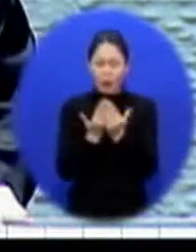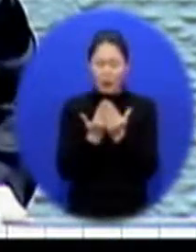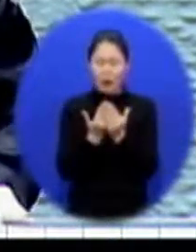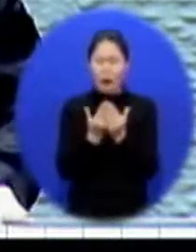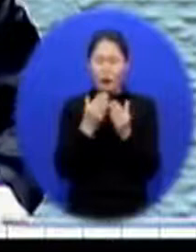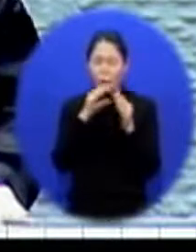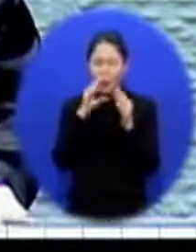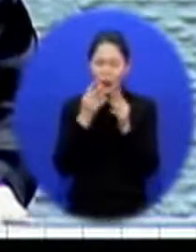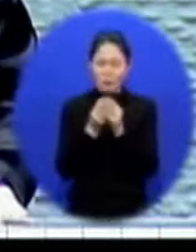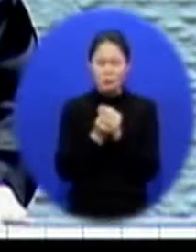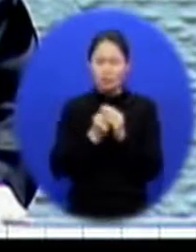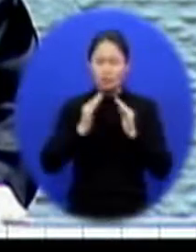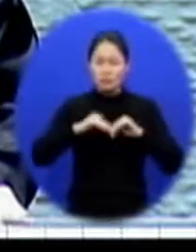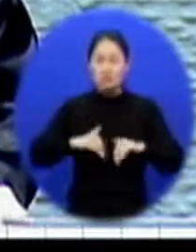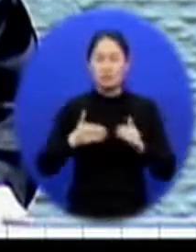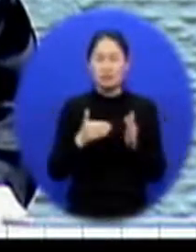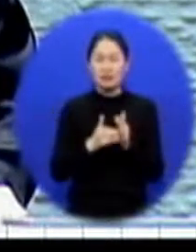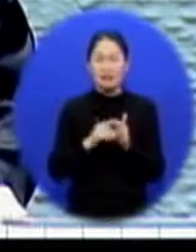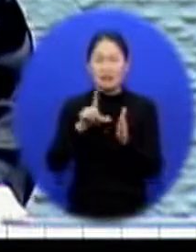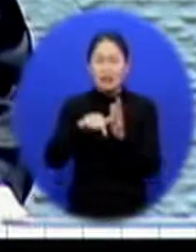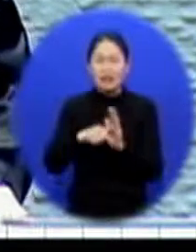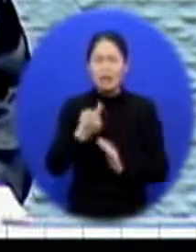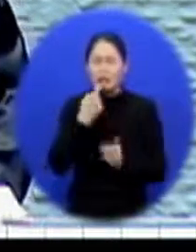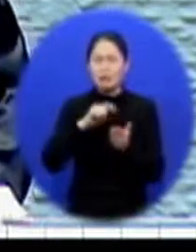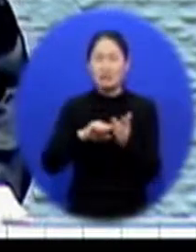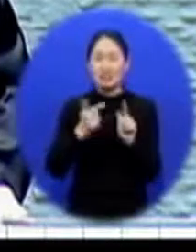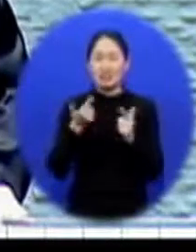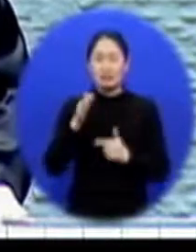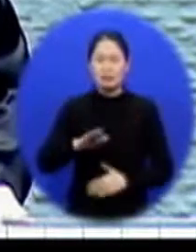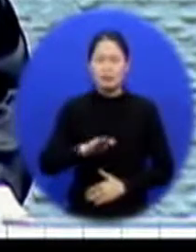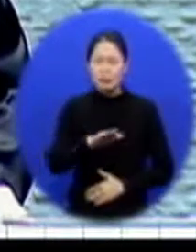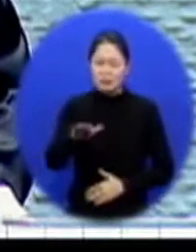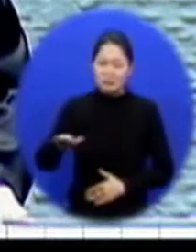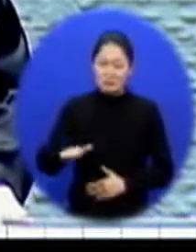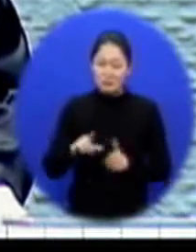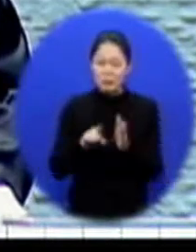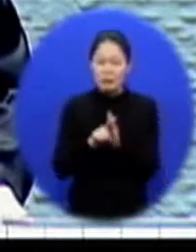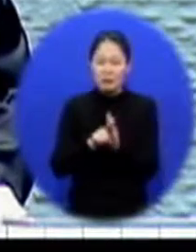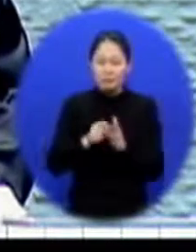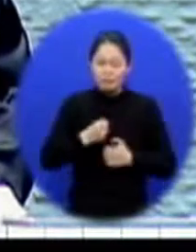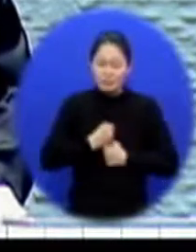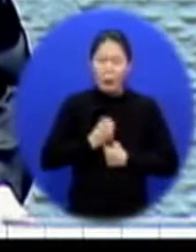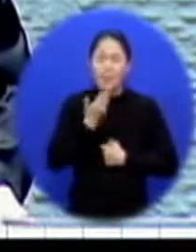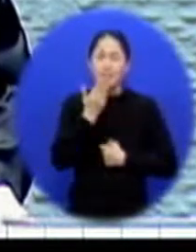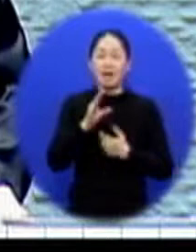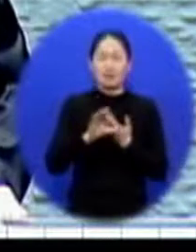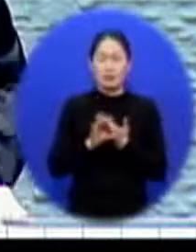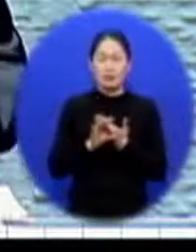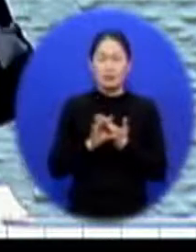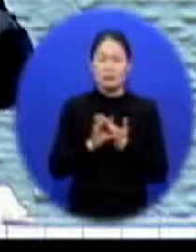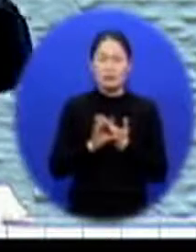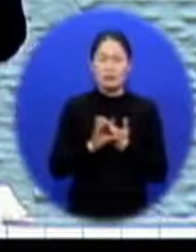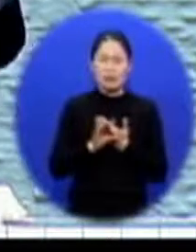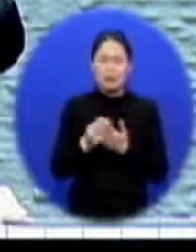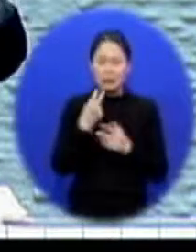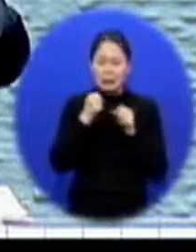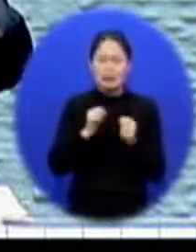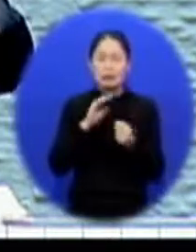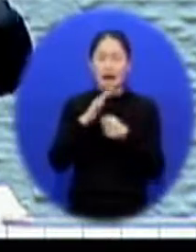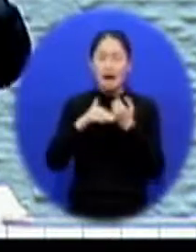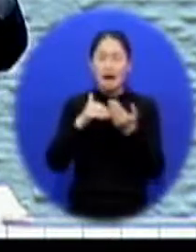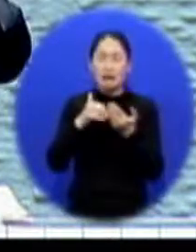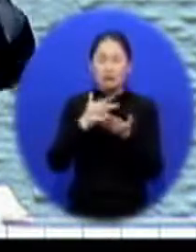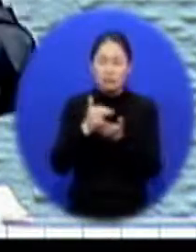그때 쉽지 않았지만 그들이 믿음을 지킬 수 있었다면 그러면 살아계신 주님을